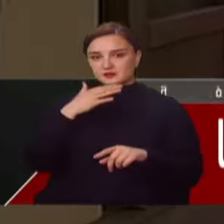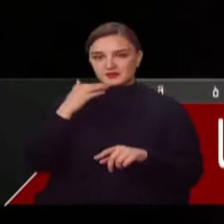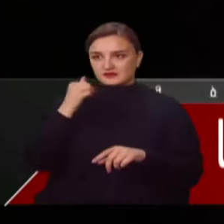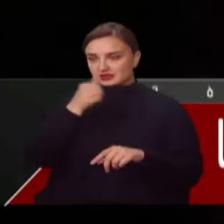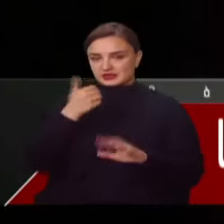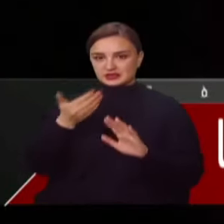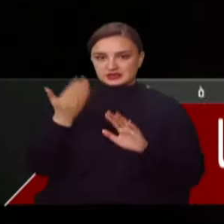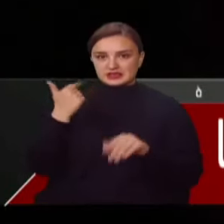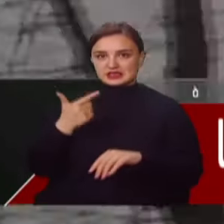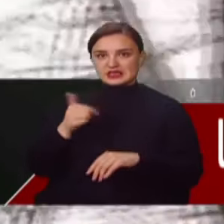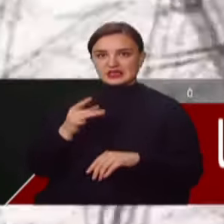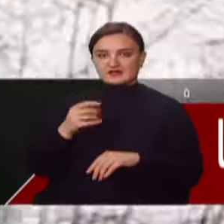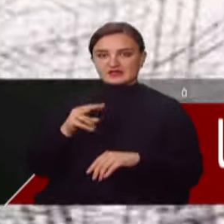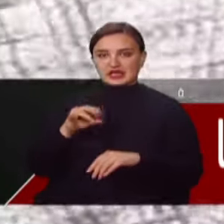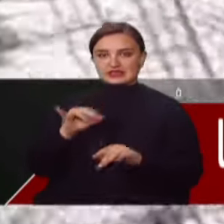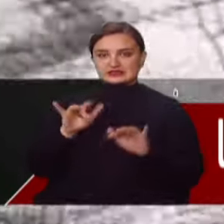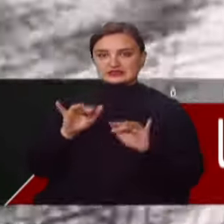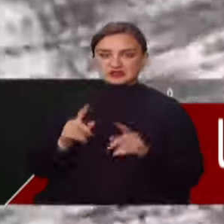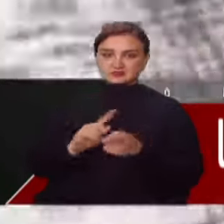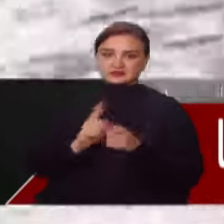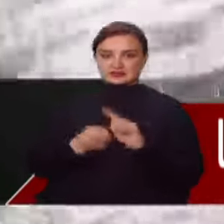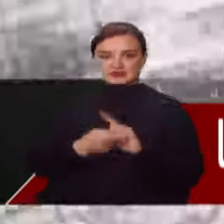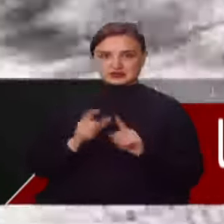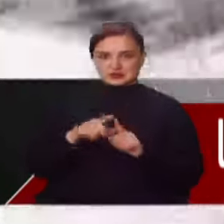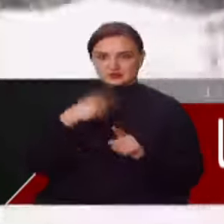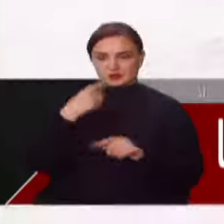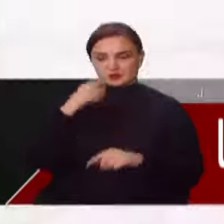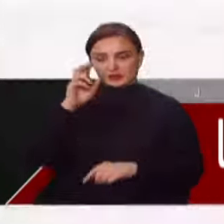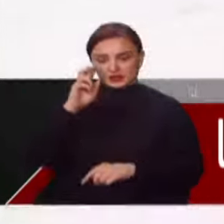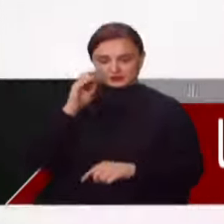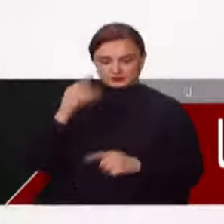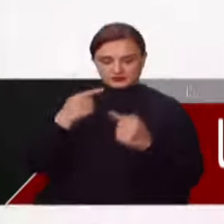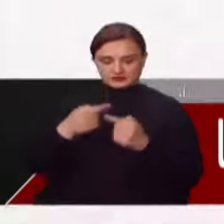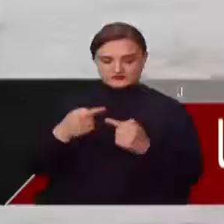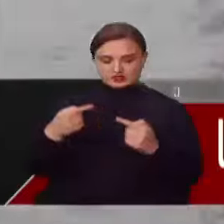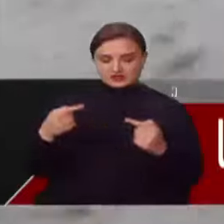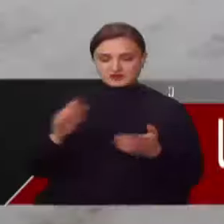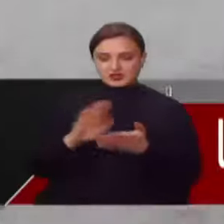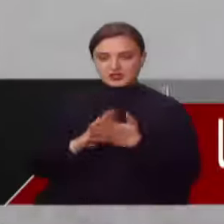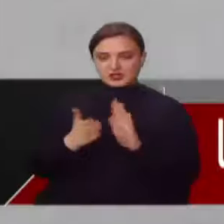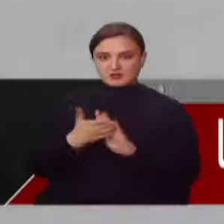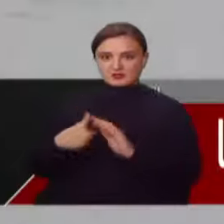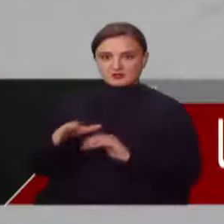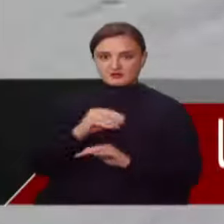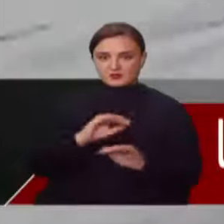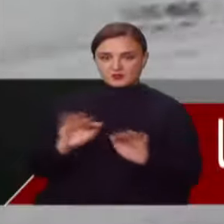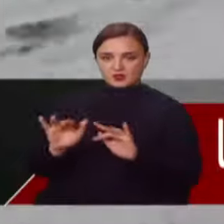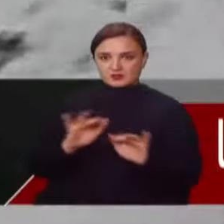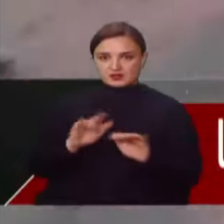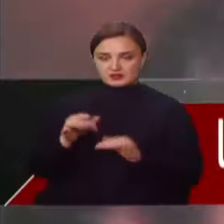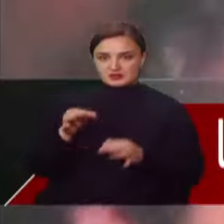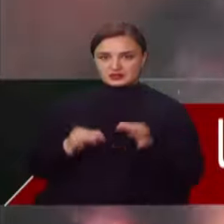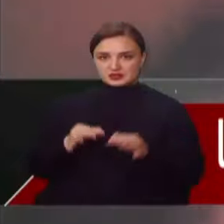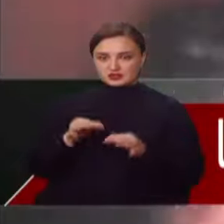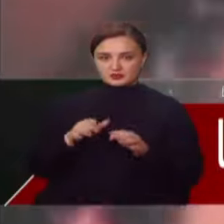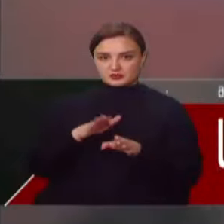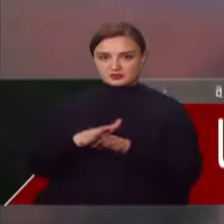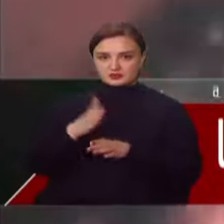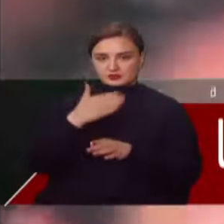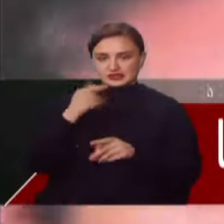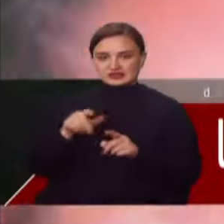წინ გირგვლიანის საქმეზე საწინააღმდეგოს ამბობდა. ამბობდა, რომ ხელისუფლების სხვადასხვა შტოების შეთანხმებული მოქმედებებით მართლმსაჯულება არ ახსრულდა.